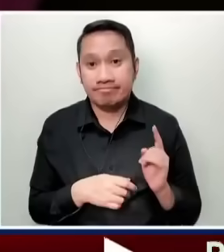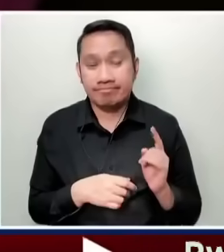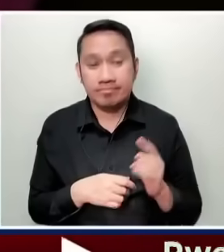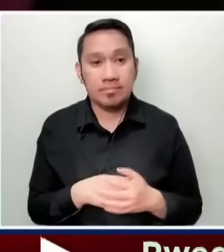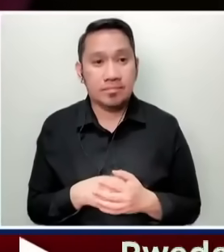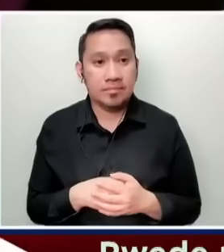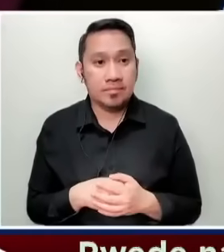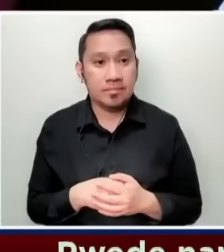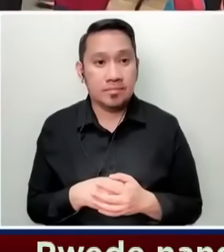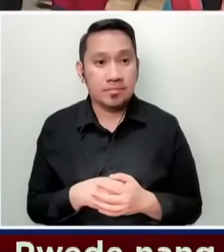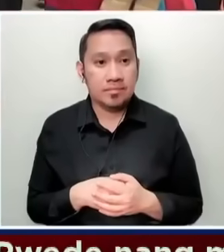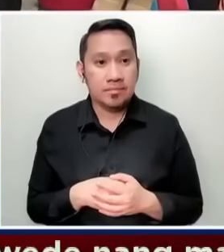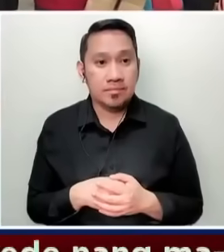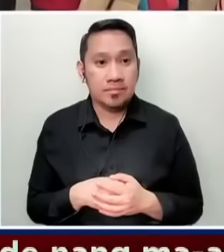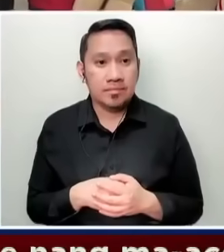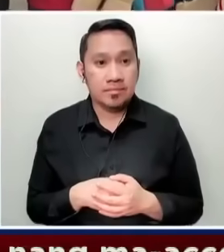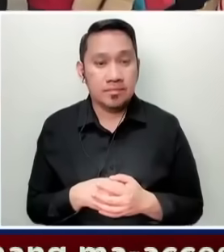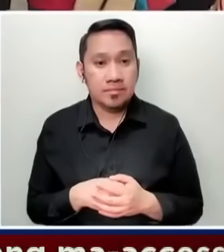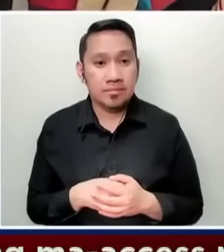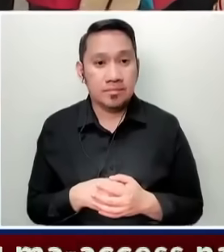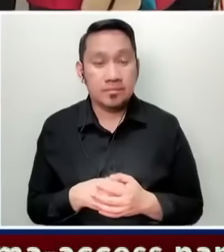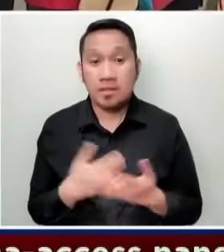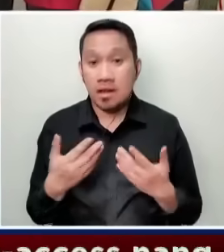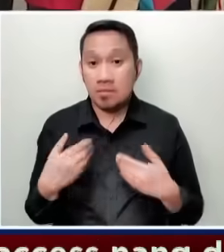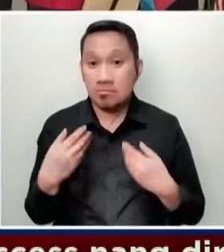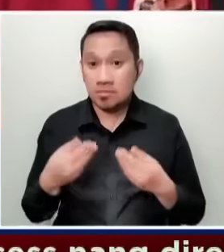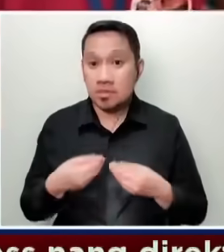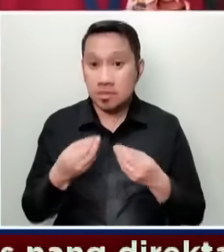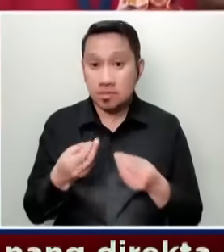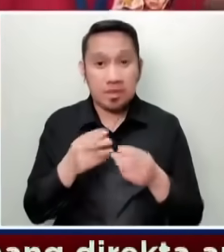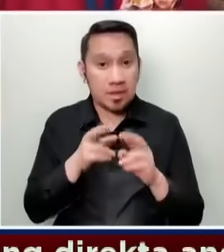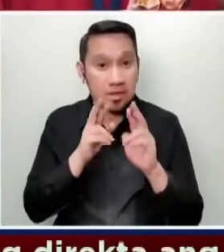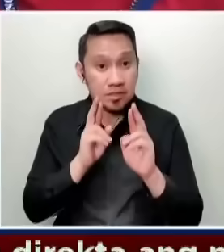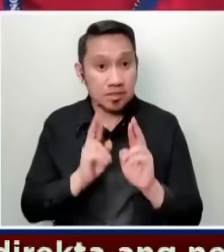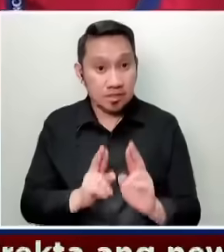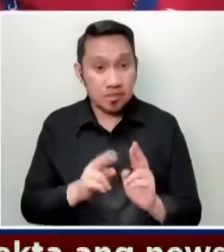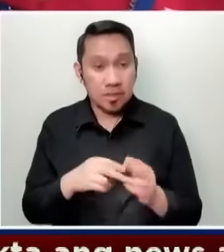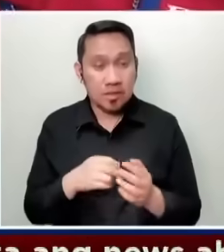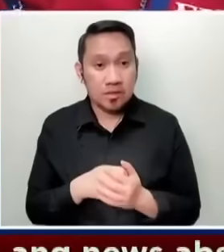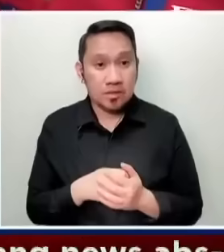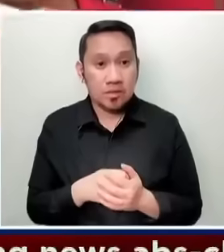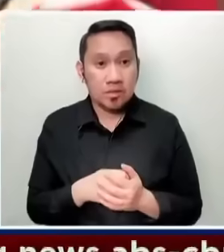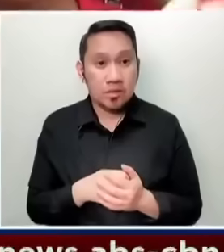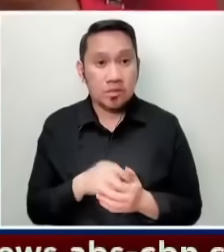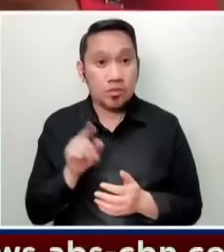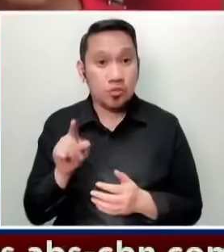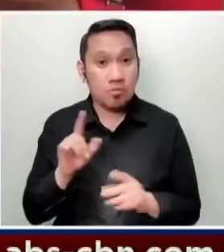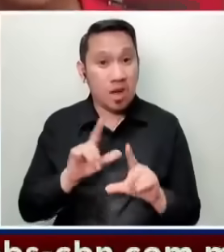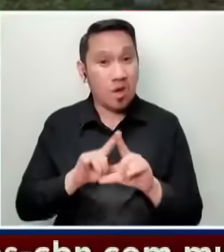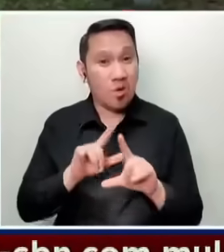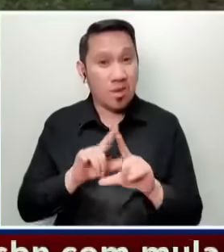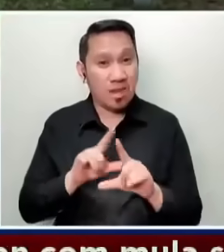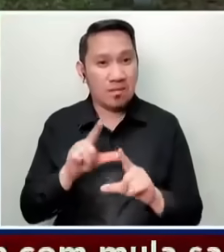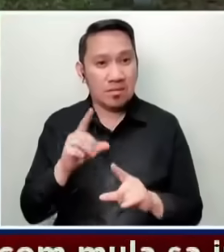Irene Marcos Araneta. Nagpaabot din ng kanilang respeto sa yumaong Pangulo ang mga Marcos loyalist.